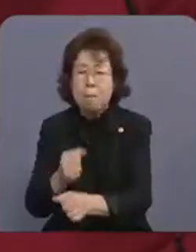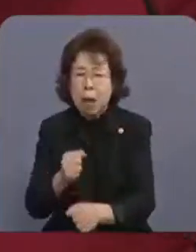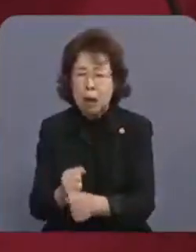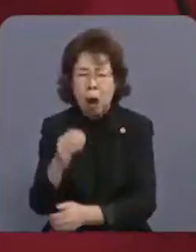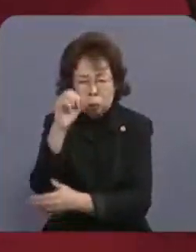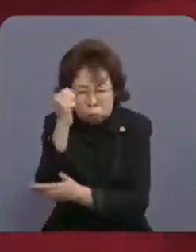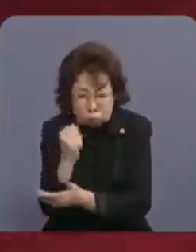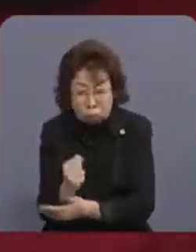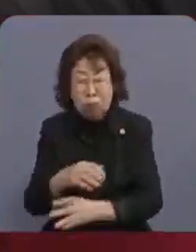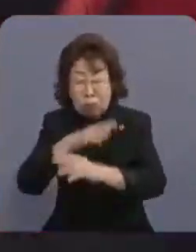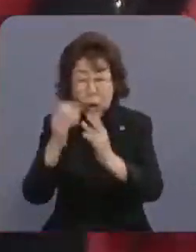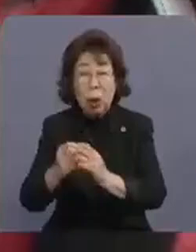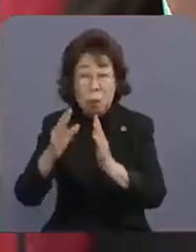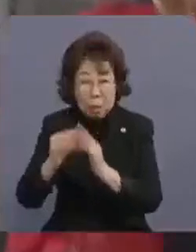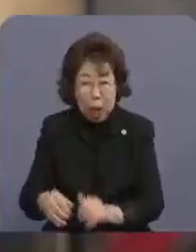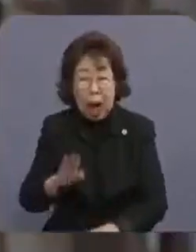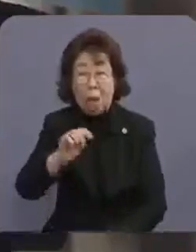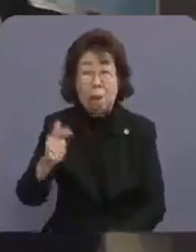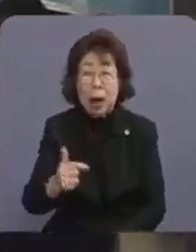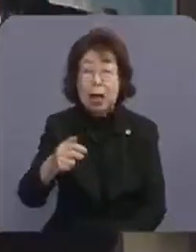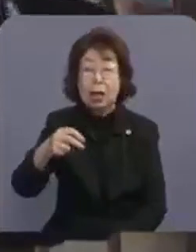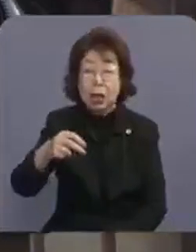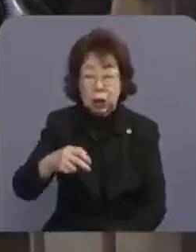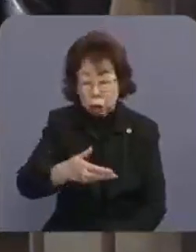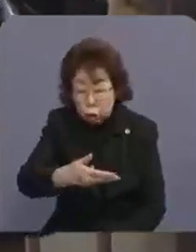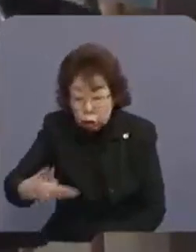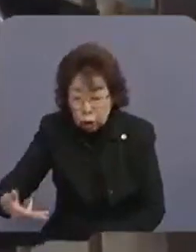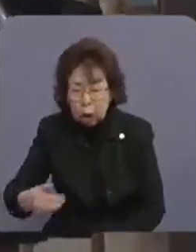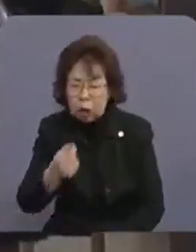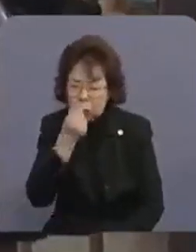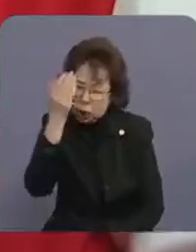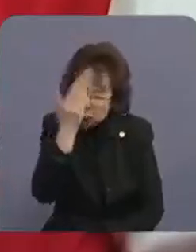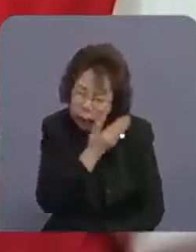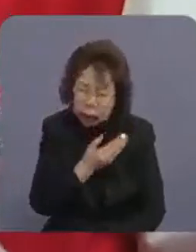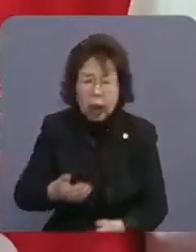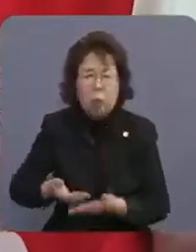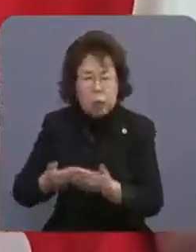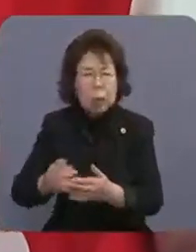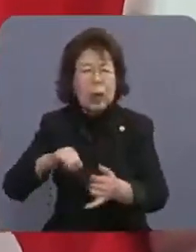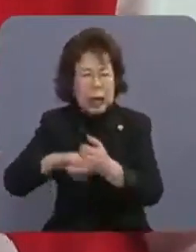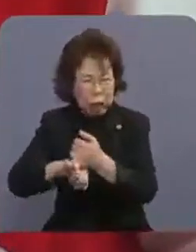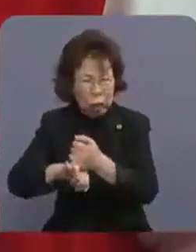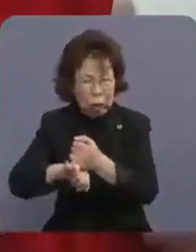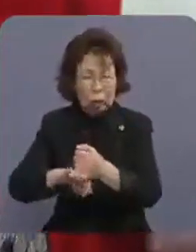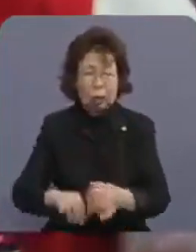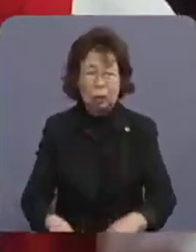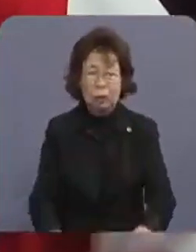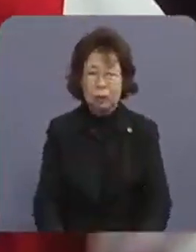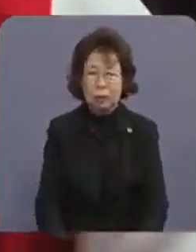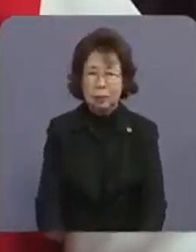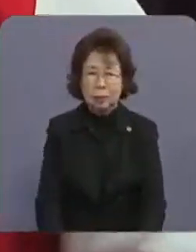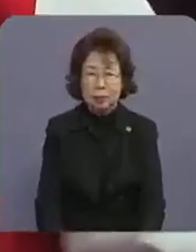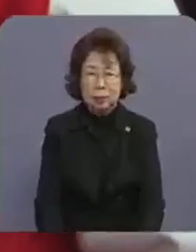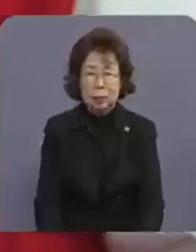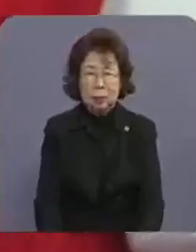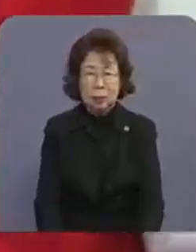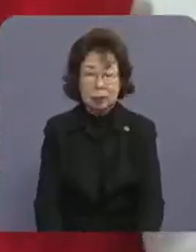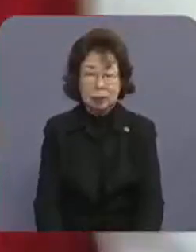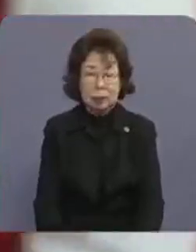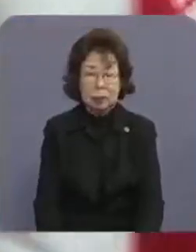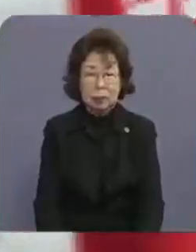노후 시설 철거와 반송 친수 공간 확대를 약속했습니다 KBS 뉴스 강예슬